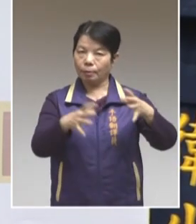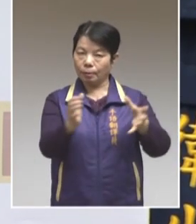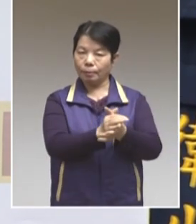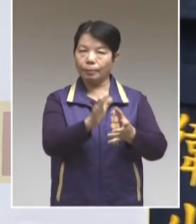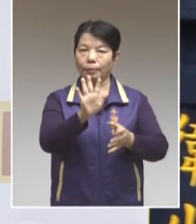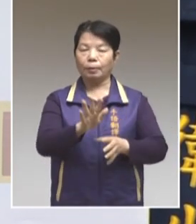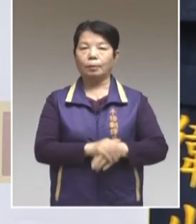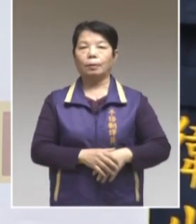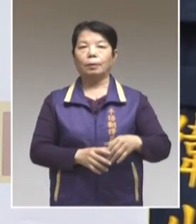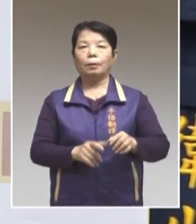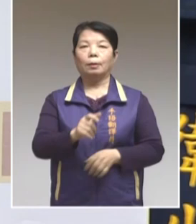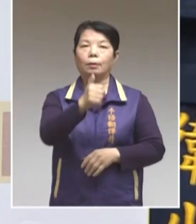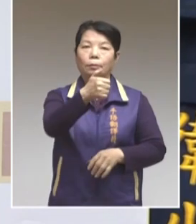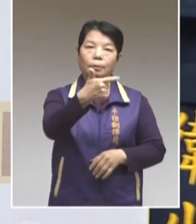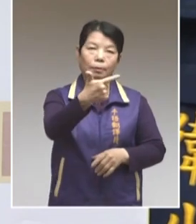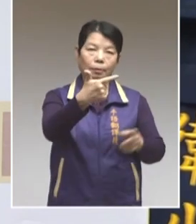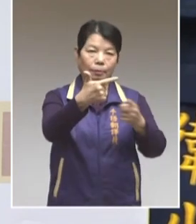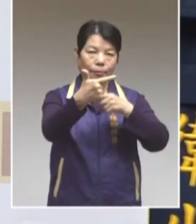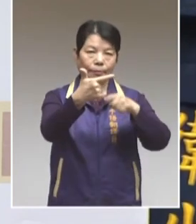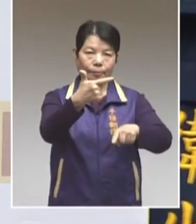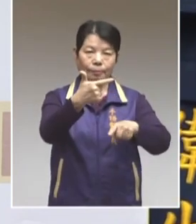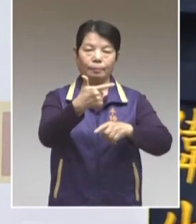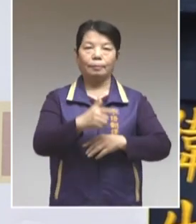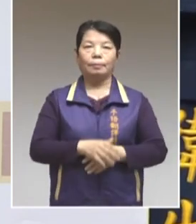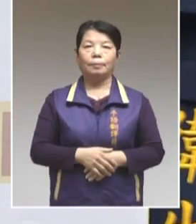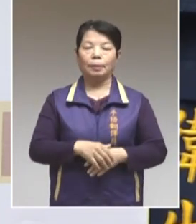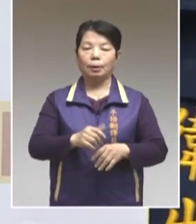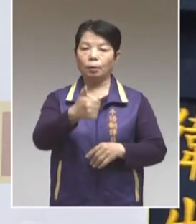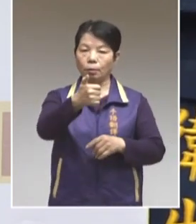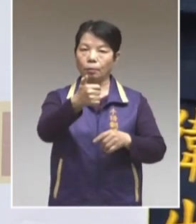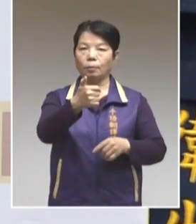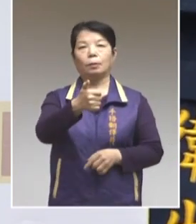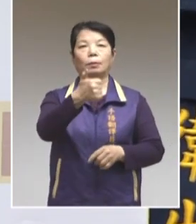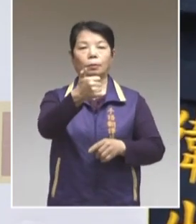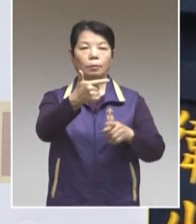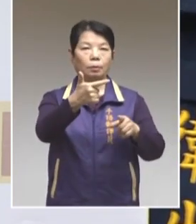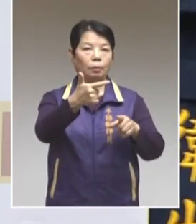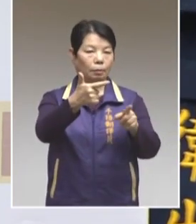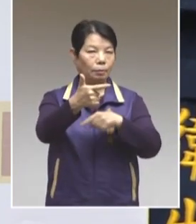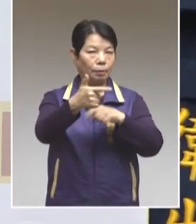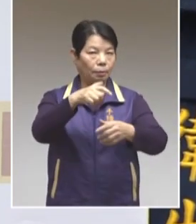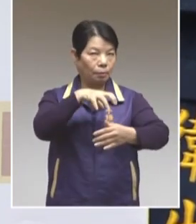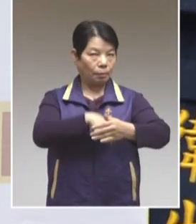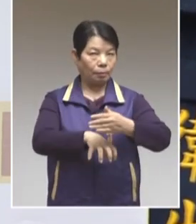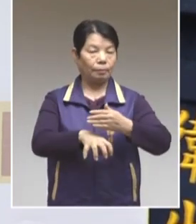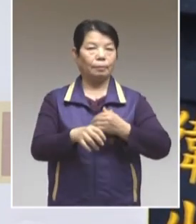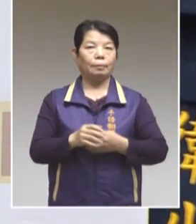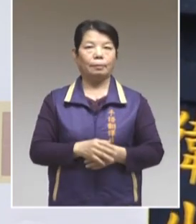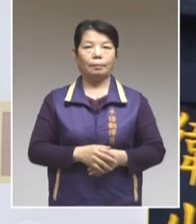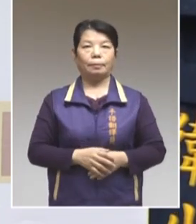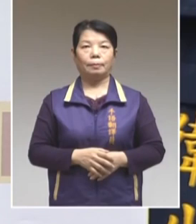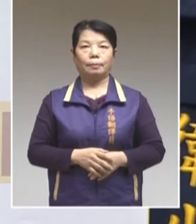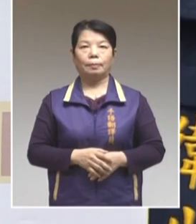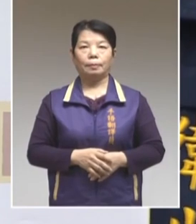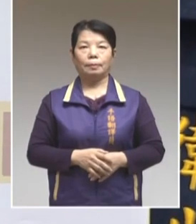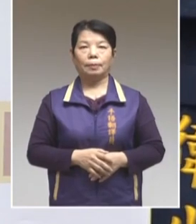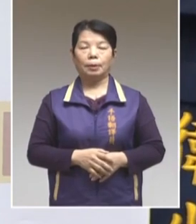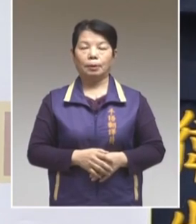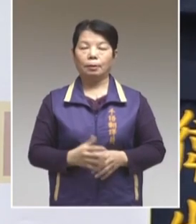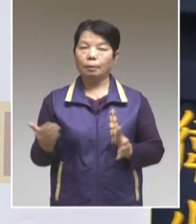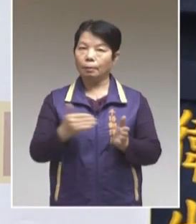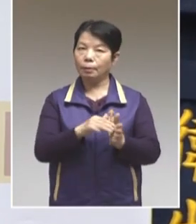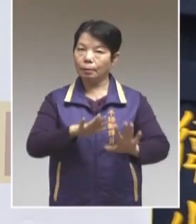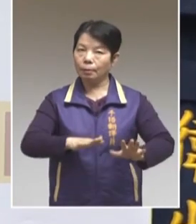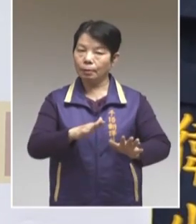共有56位，有56位。那这56位里面，直到这个刚刚为